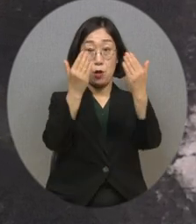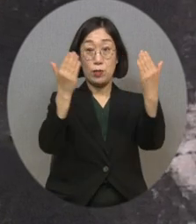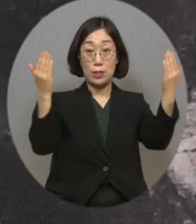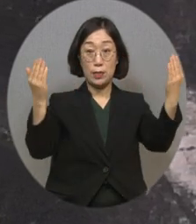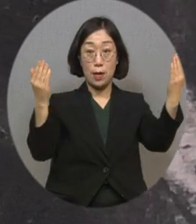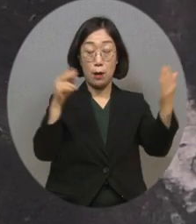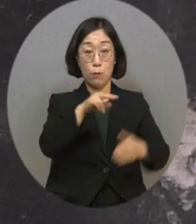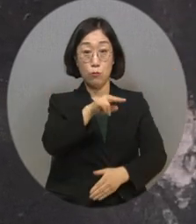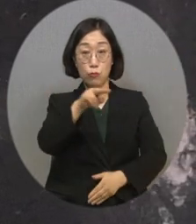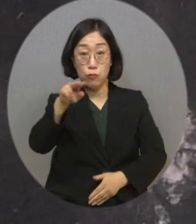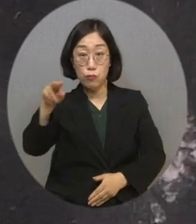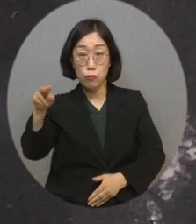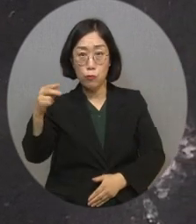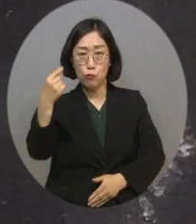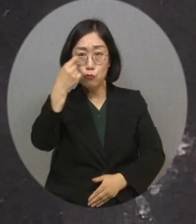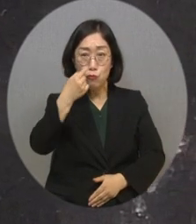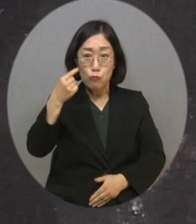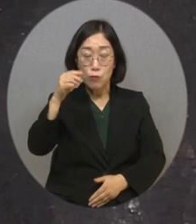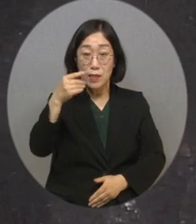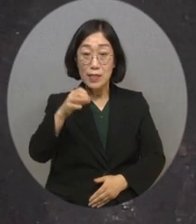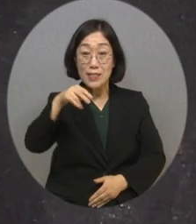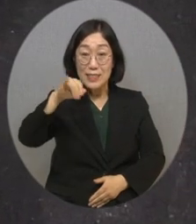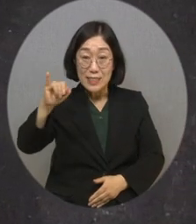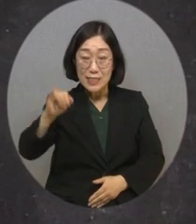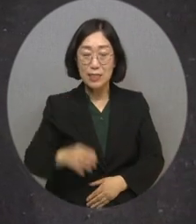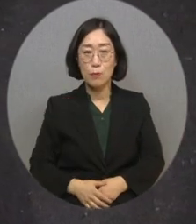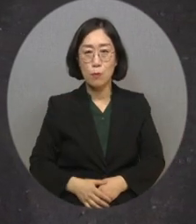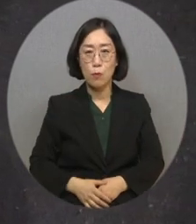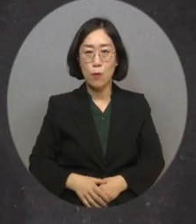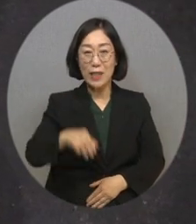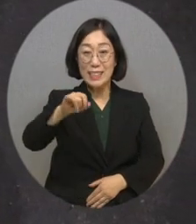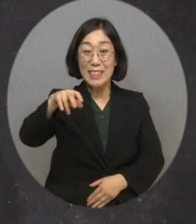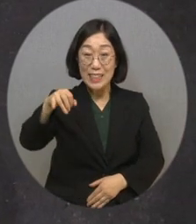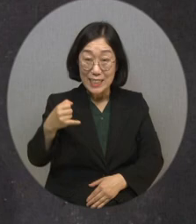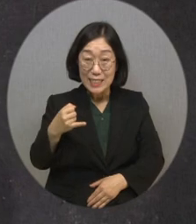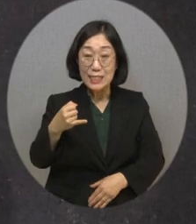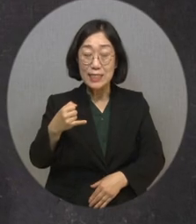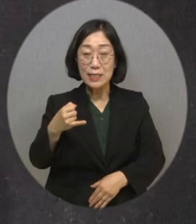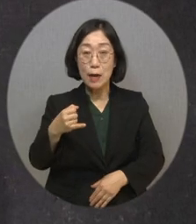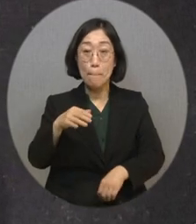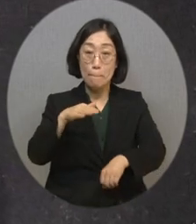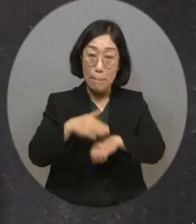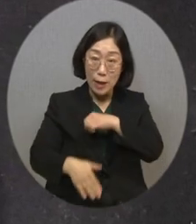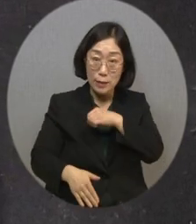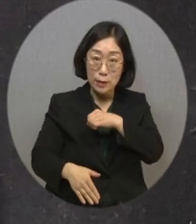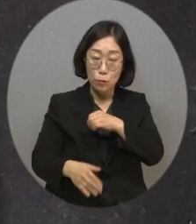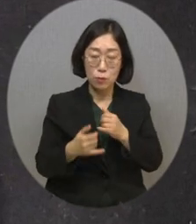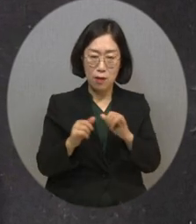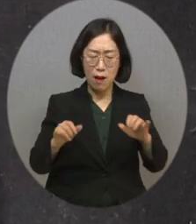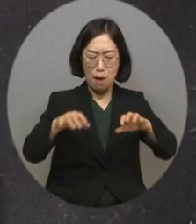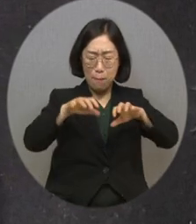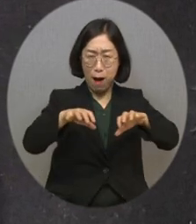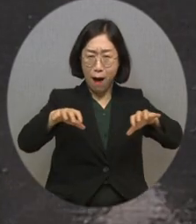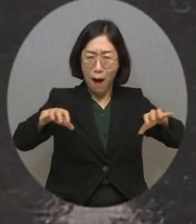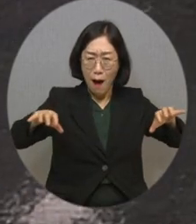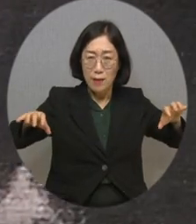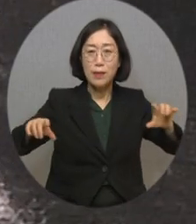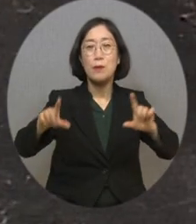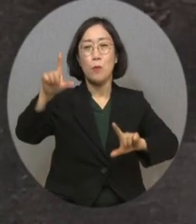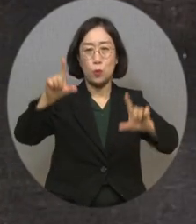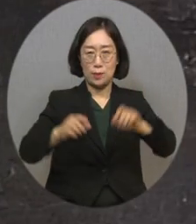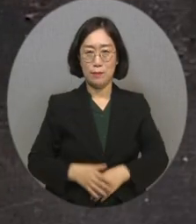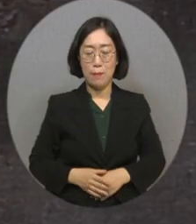눈에 띄는 응시, 연대는 실크스크린 기법으로 찍어낸 사람이 군중을 이루고 있습니다.